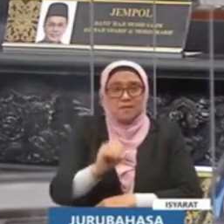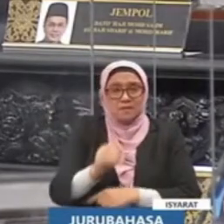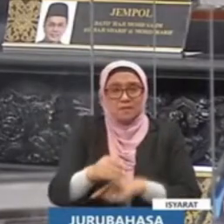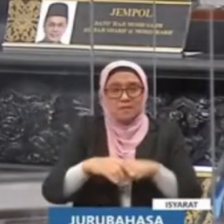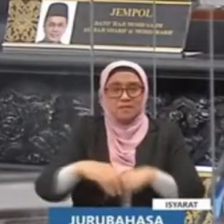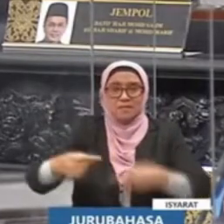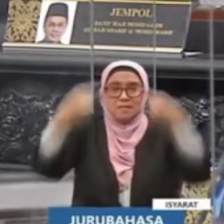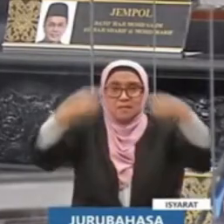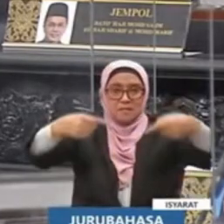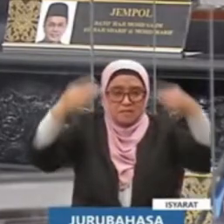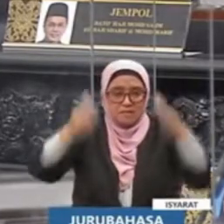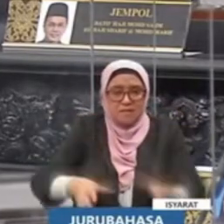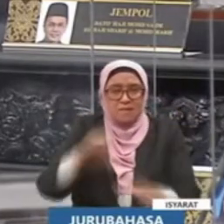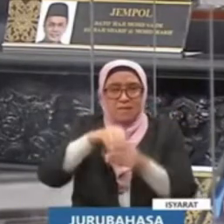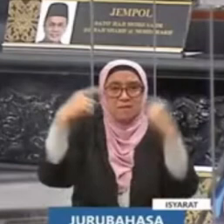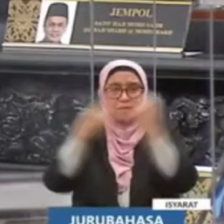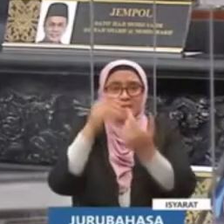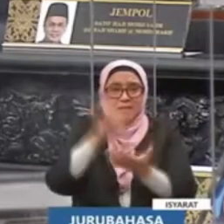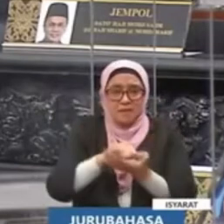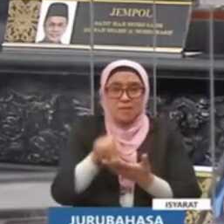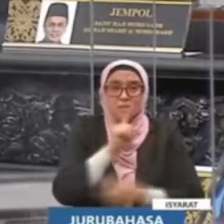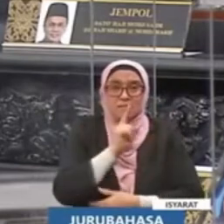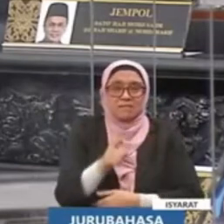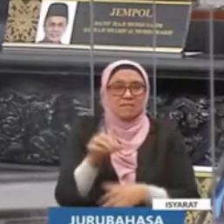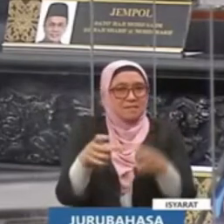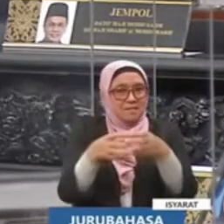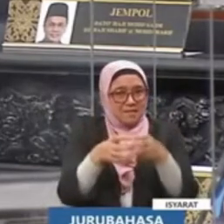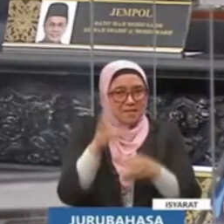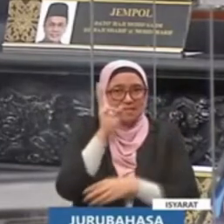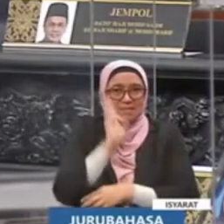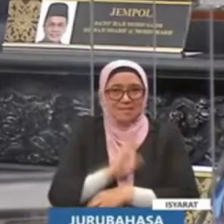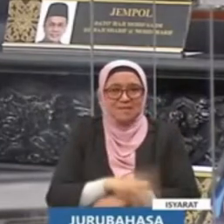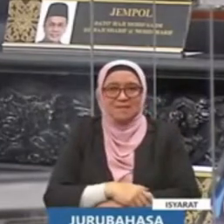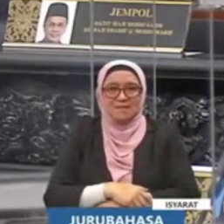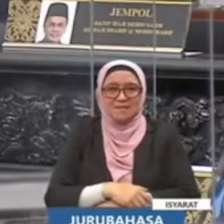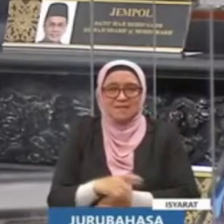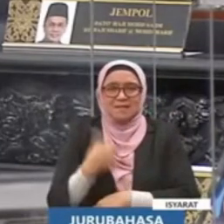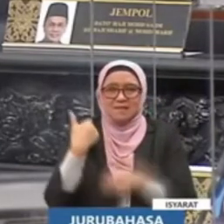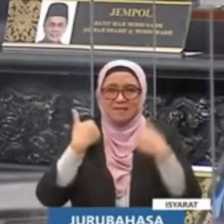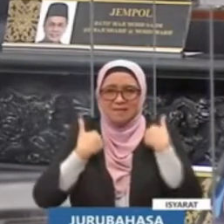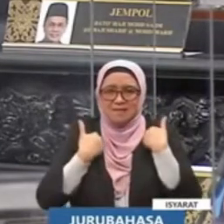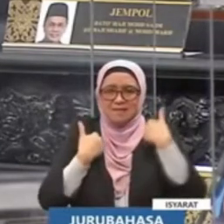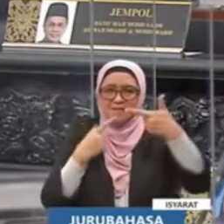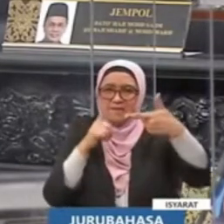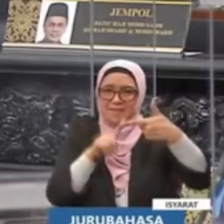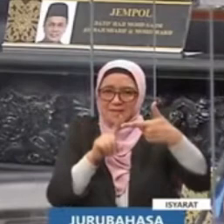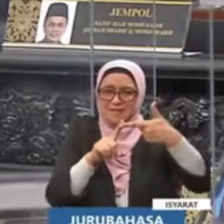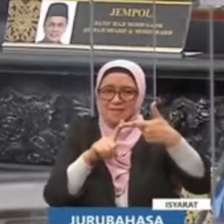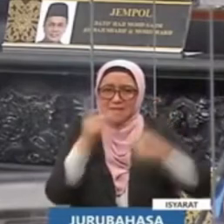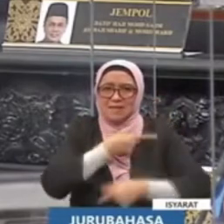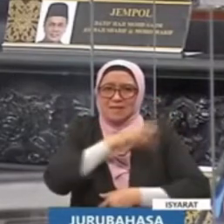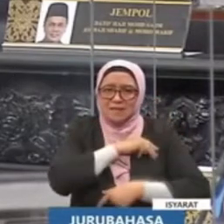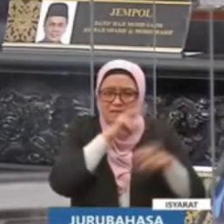terdiri pada kaum wanita mungkin kaum wanita dan kedua Adakah Kementerian Merancang strategi